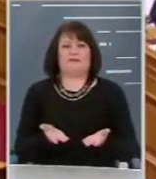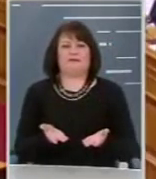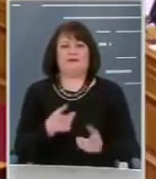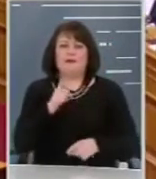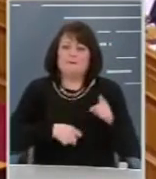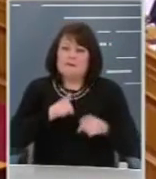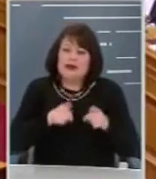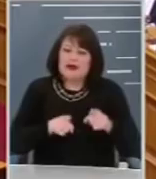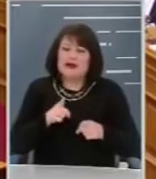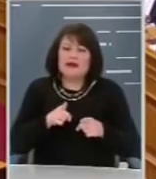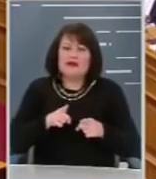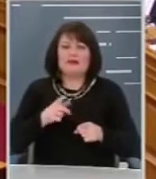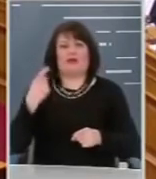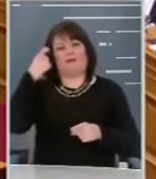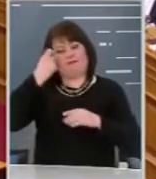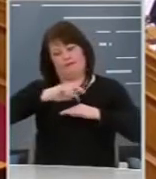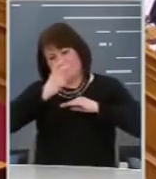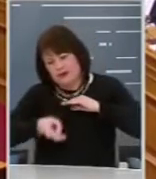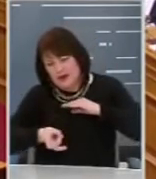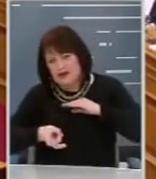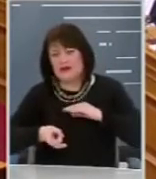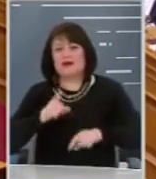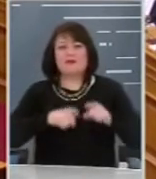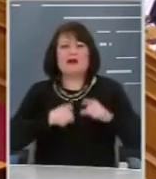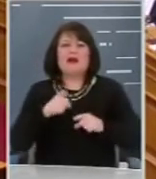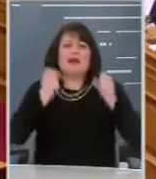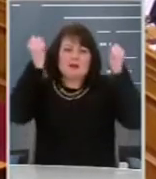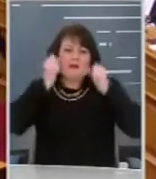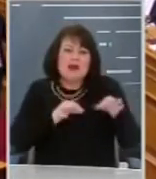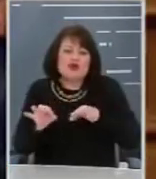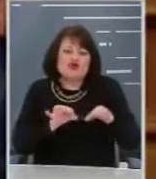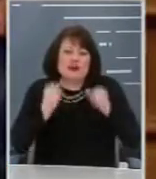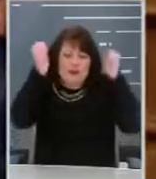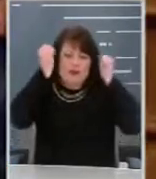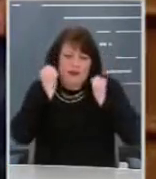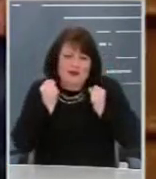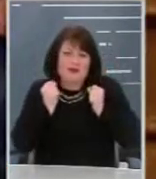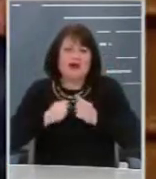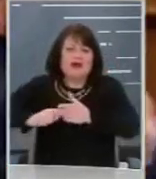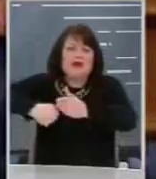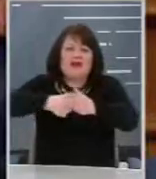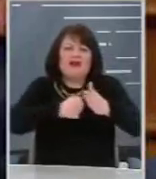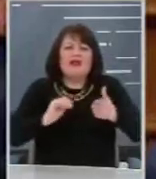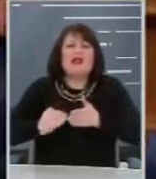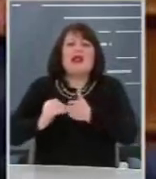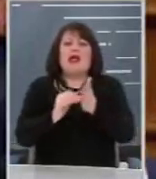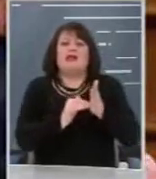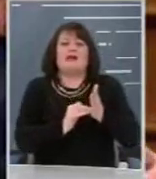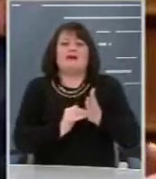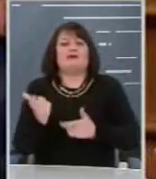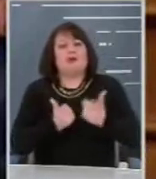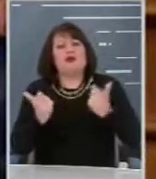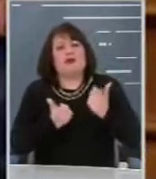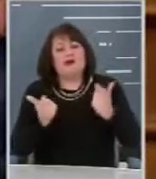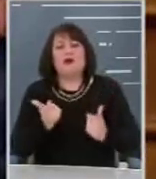Κάποιοι έχουν πηδήξει από τα μπαλκόνια τους, κάποιοι έχουν δει το βιό τους να καταστρέφεται, χιλιάδες λουκέτα έχουν μπει, εσείς παίρνατε αυτά τα